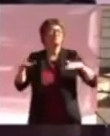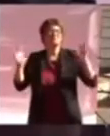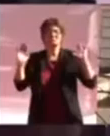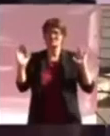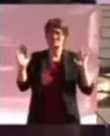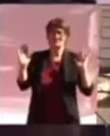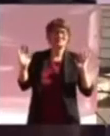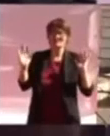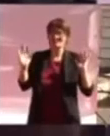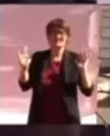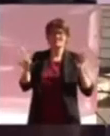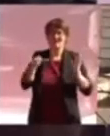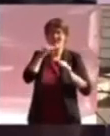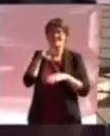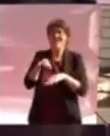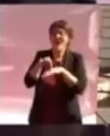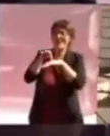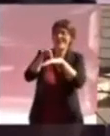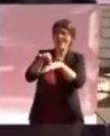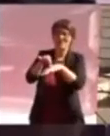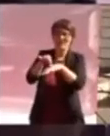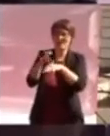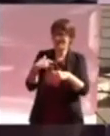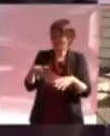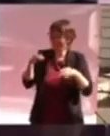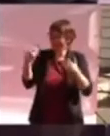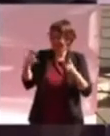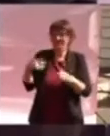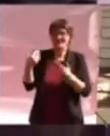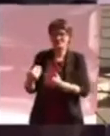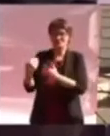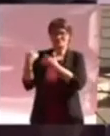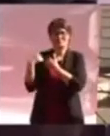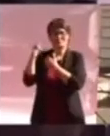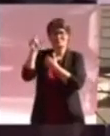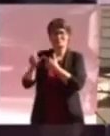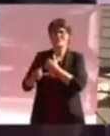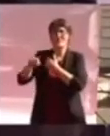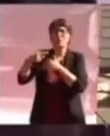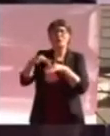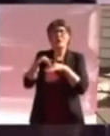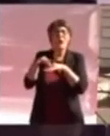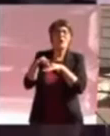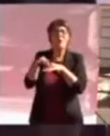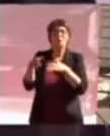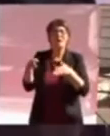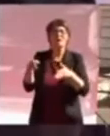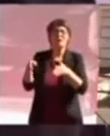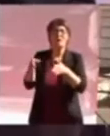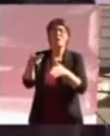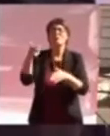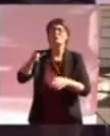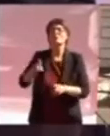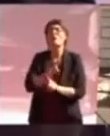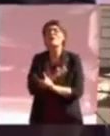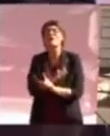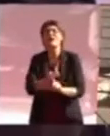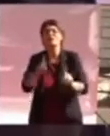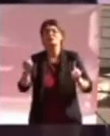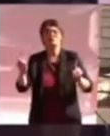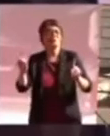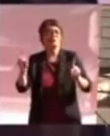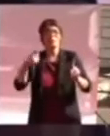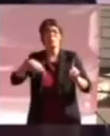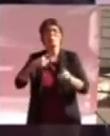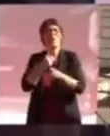carico a tutto il percorso necessario perché mai nessuno dovrebbe essere lasciato solo pensiamo